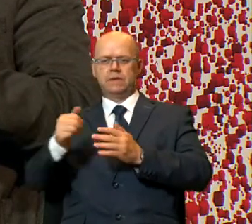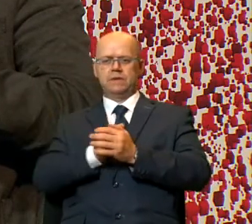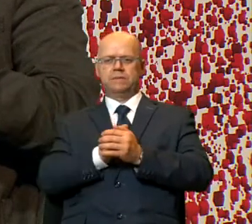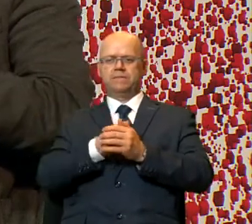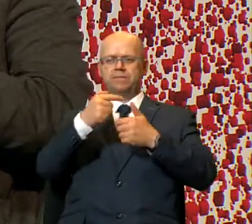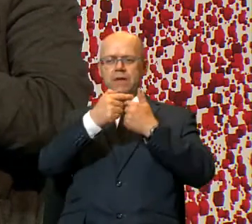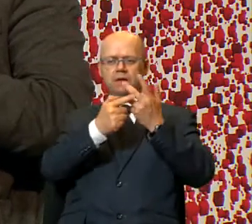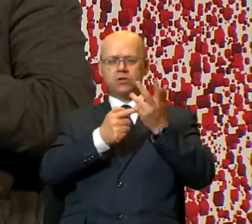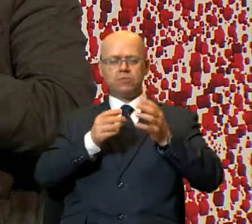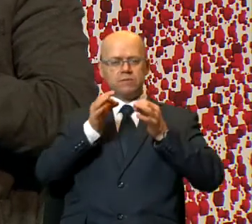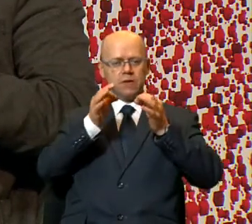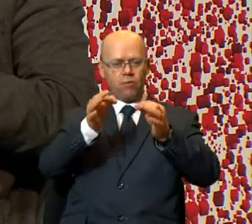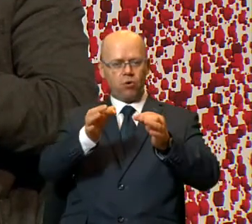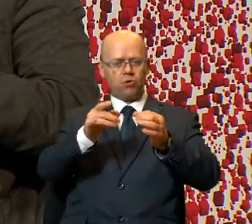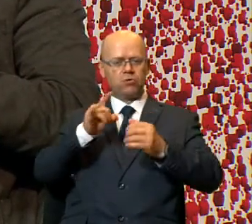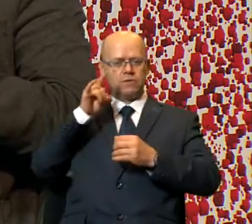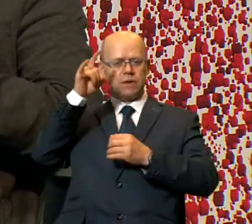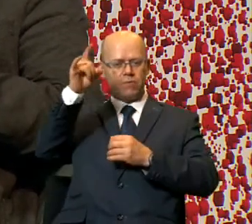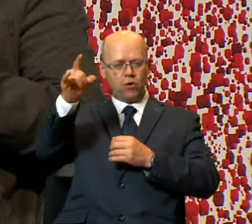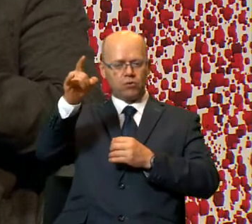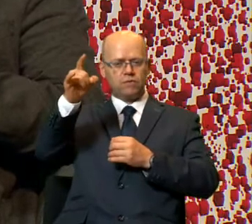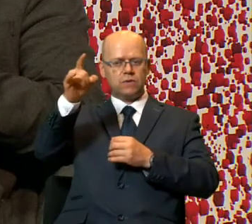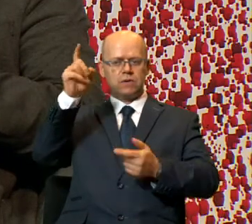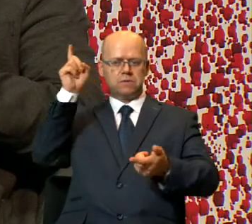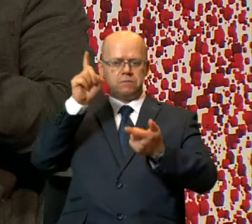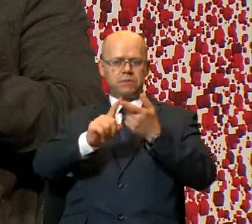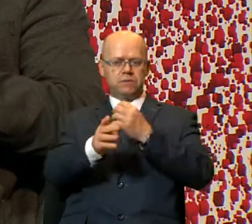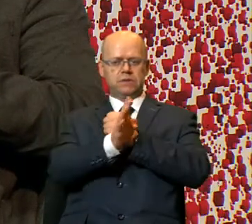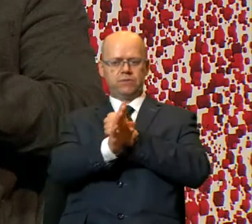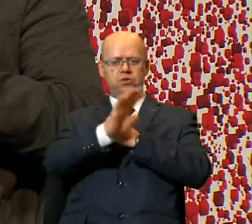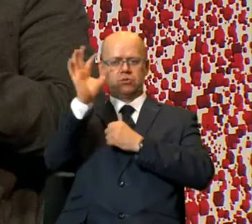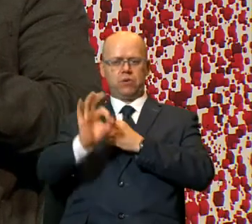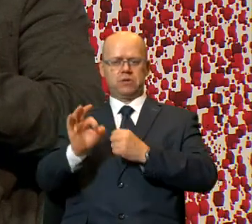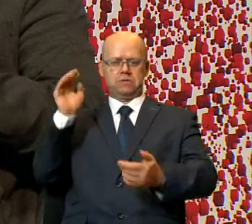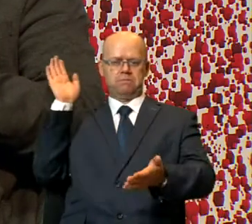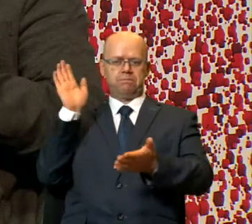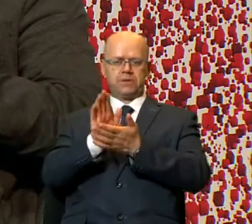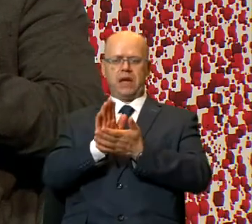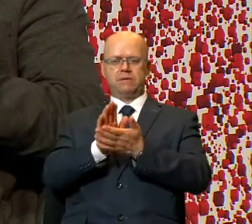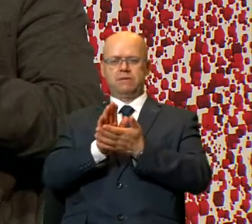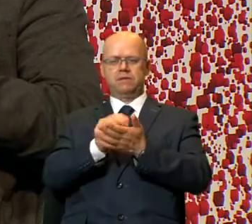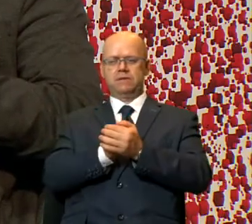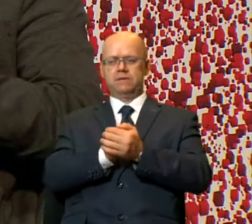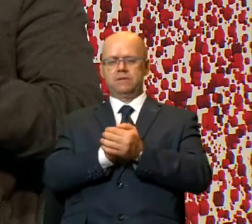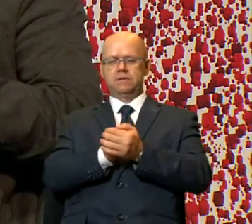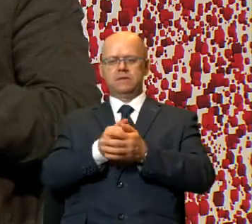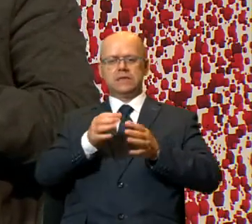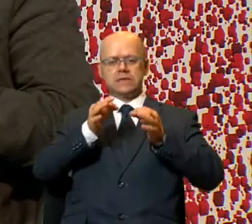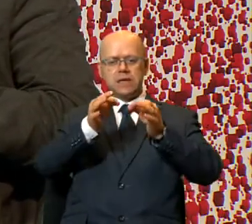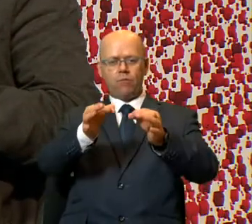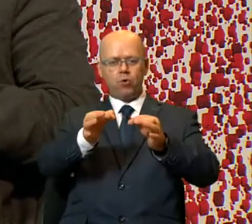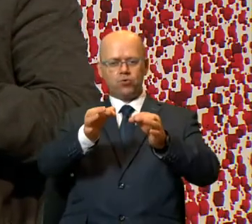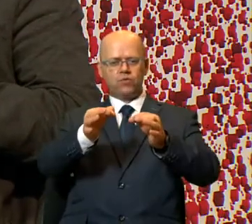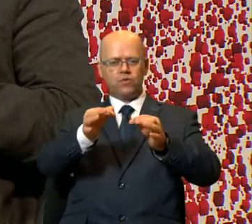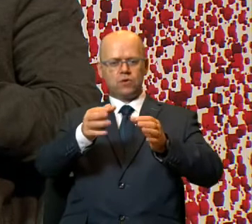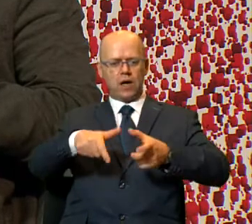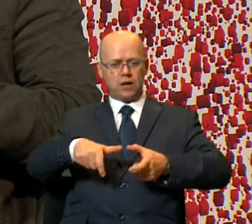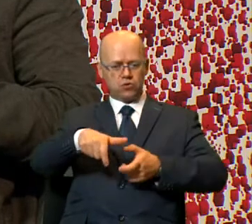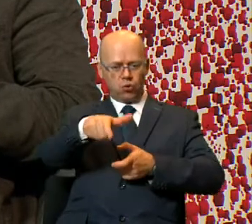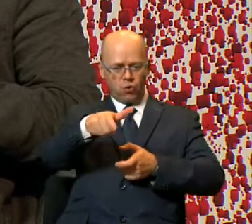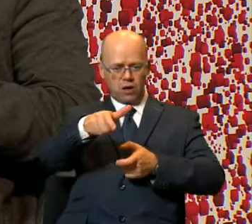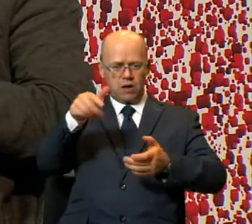liczba samolotów i lotów spadła 90% i tak samo natężenie ruchu ulicznego, ale okazało się, że nie